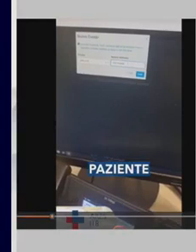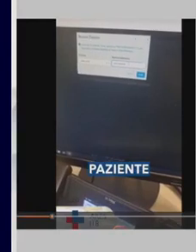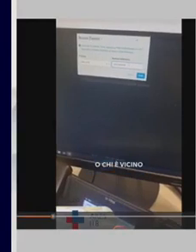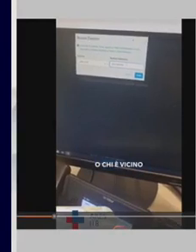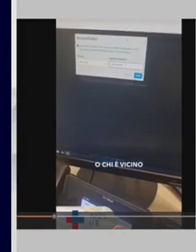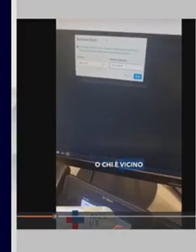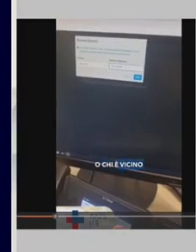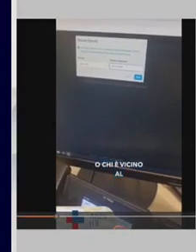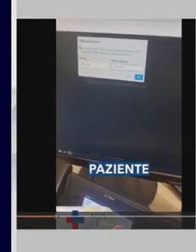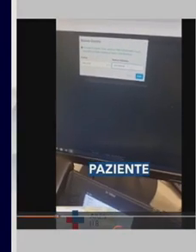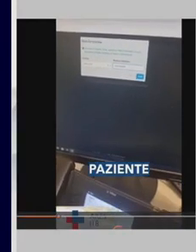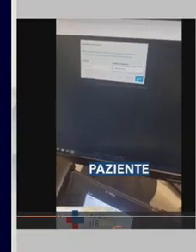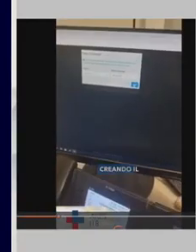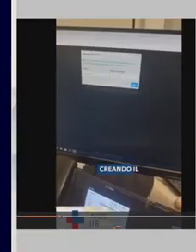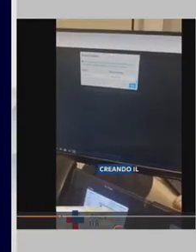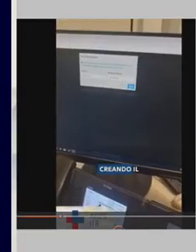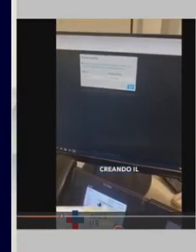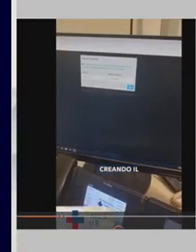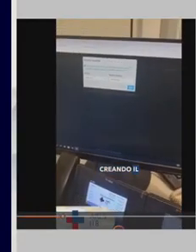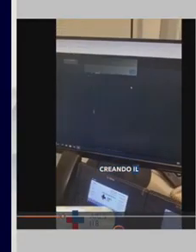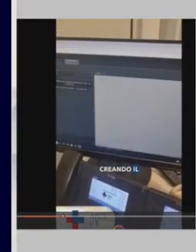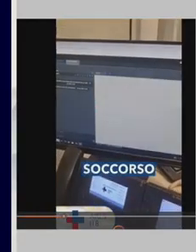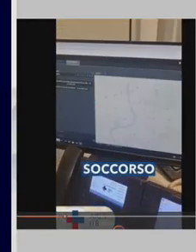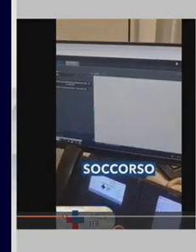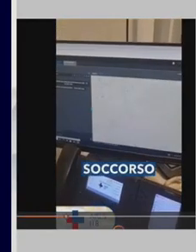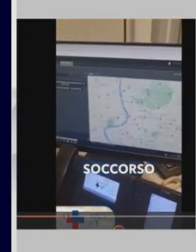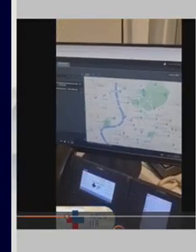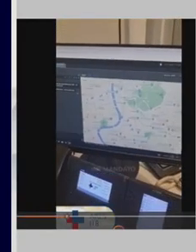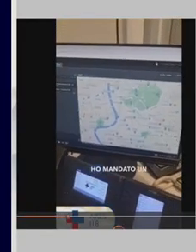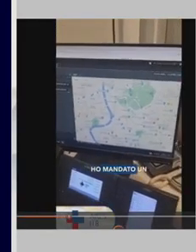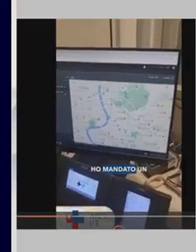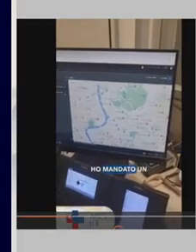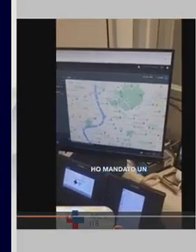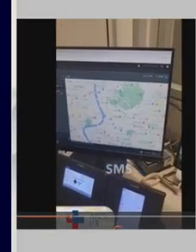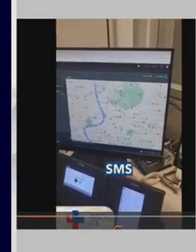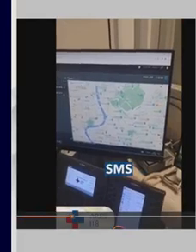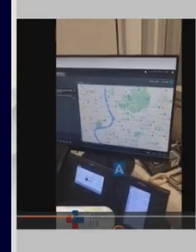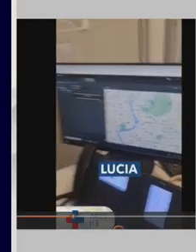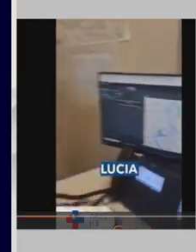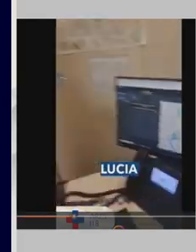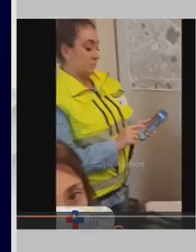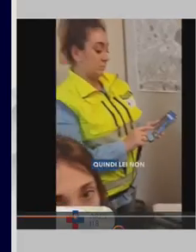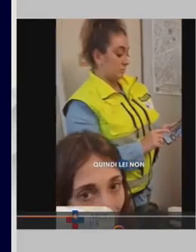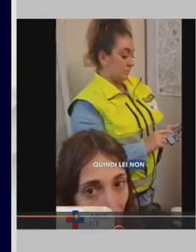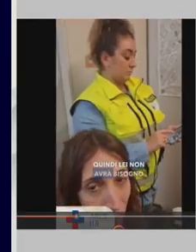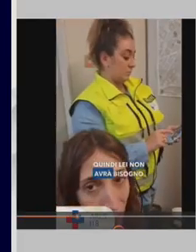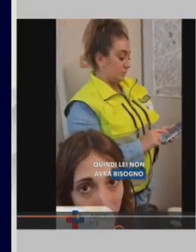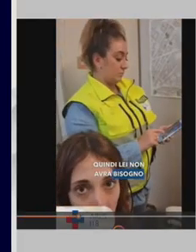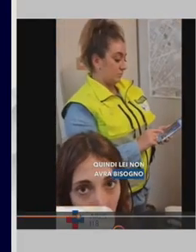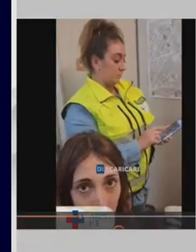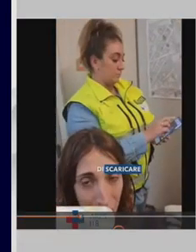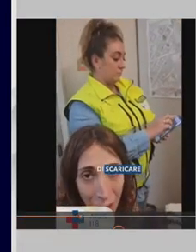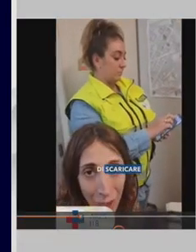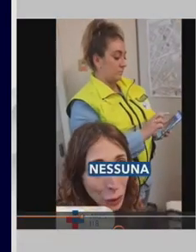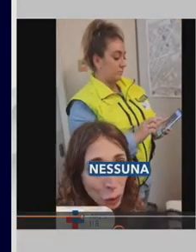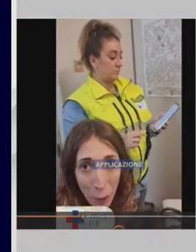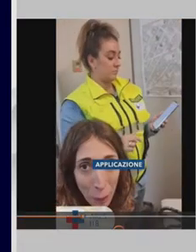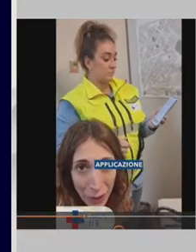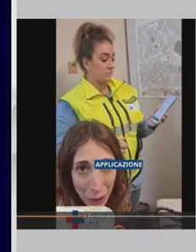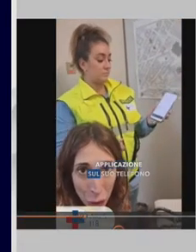il paziente o chi è vicino al paziente, creando il soccorso, ho mandato un SMS a Lucia. Quindi lei non avrà bisogno di